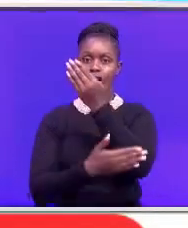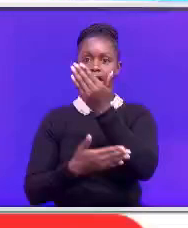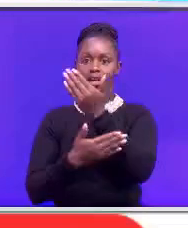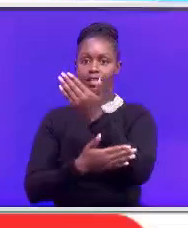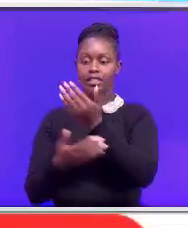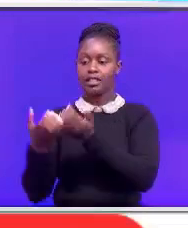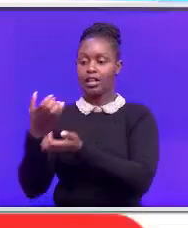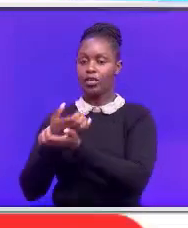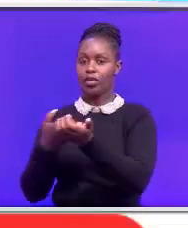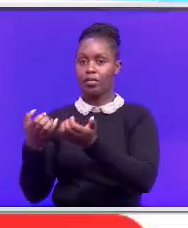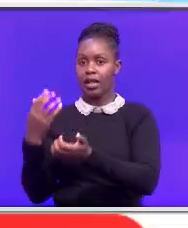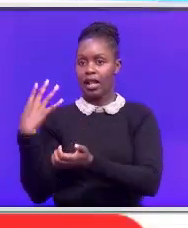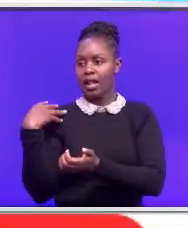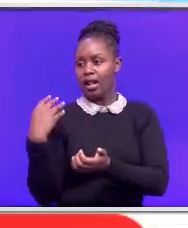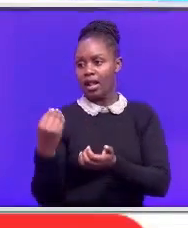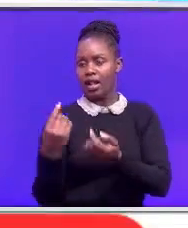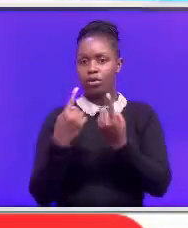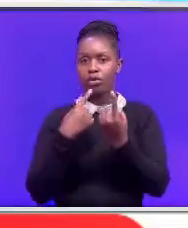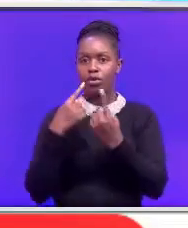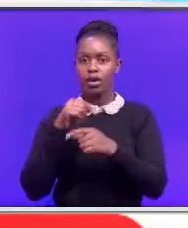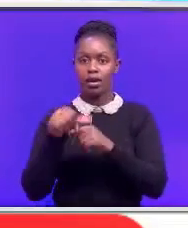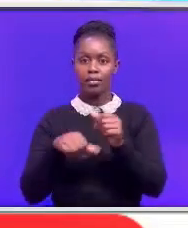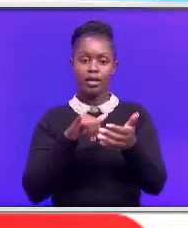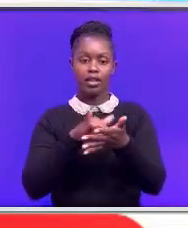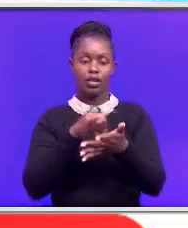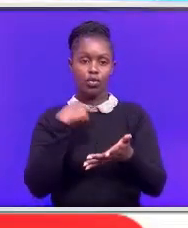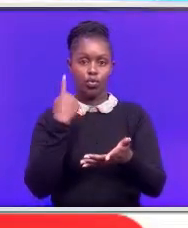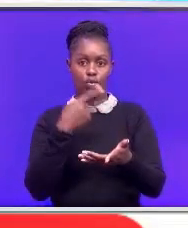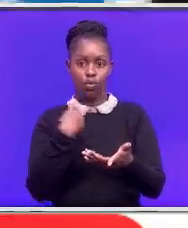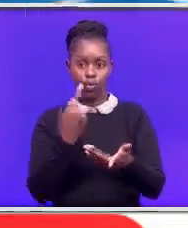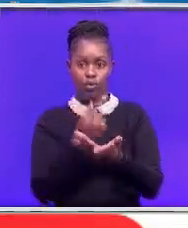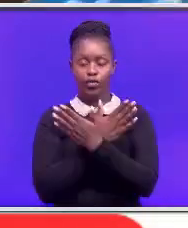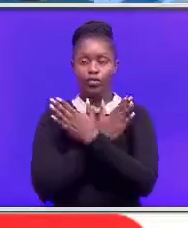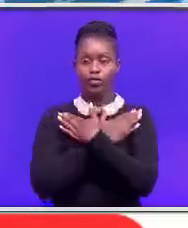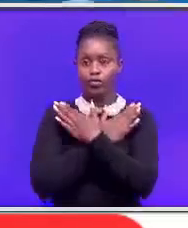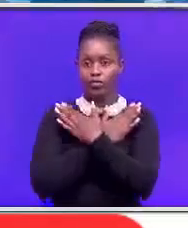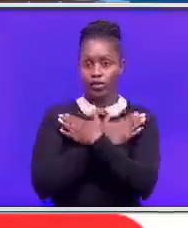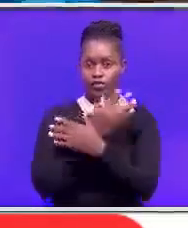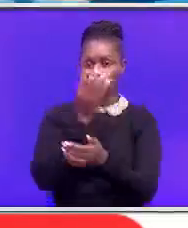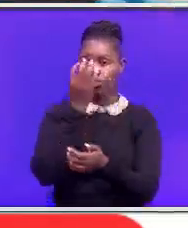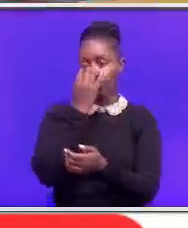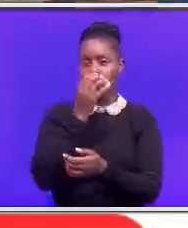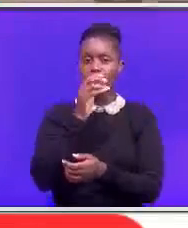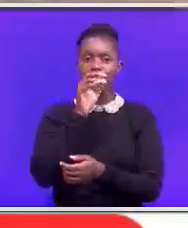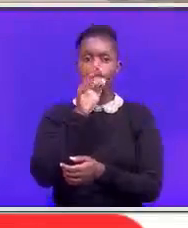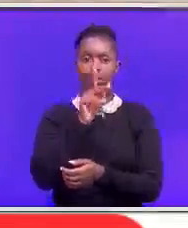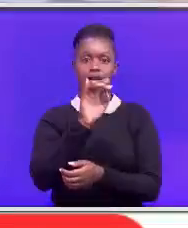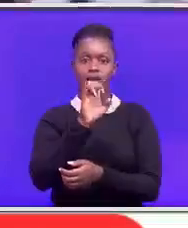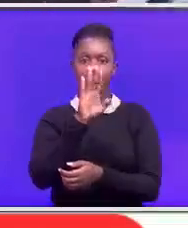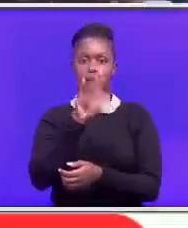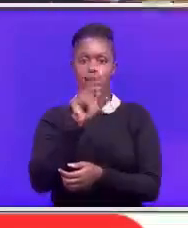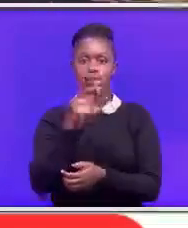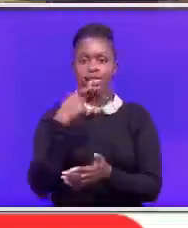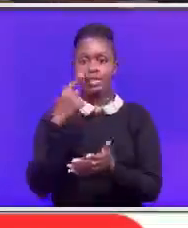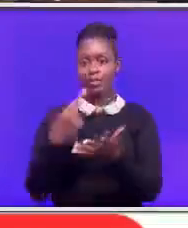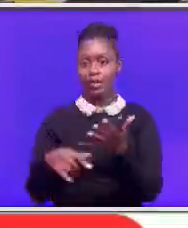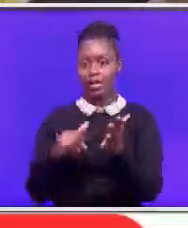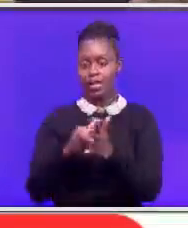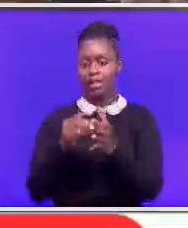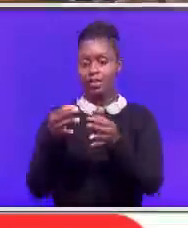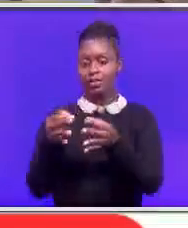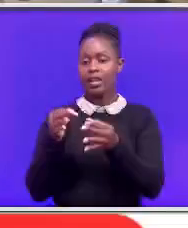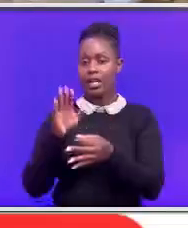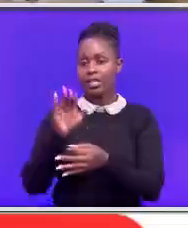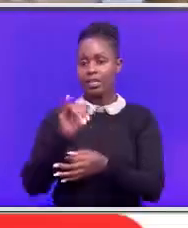Wa hivi punde kuzungumzia mswada huo ni mwandani wa Rais William Ruto, Farouk Kibet, ambaye amepuuza madai kuwa mswada wa fedha wa